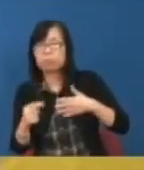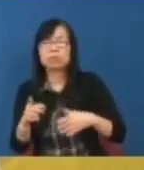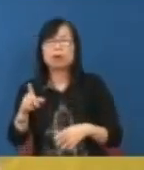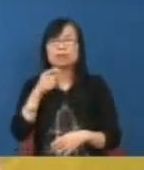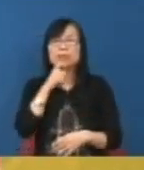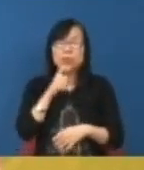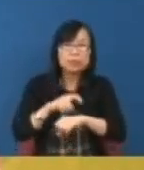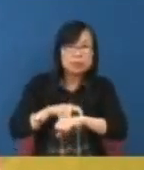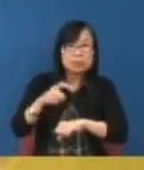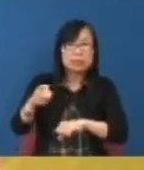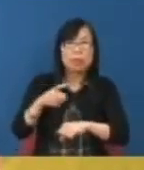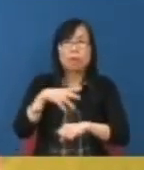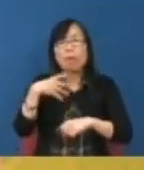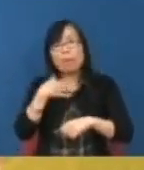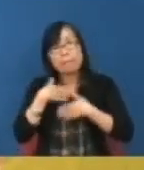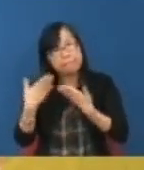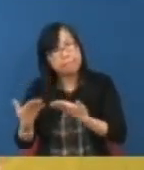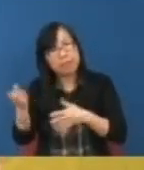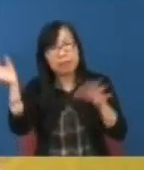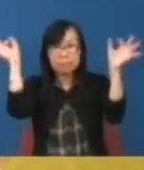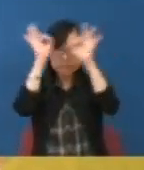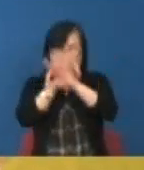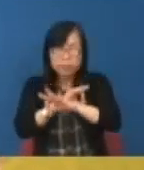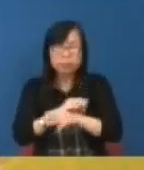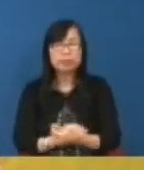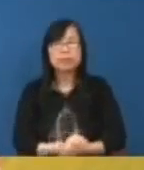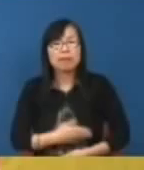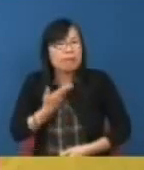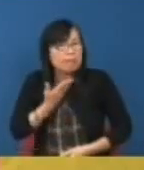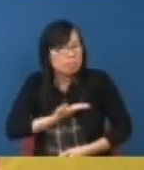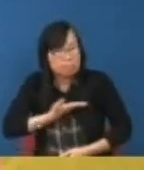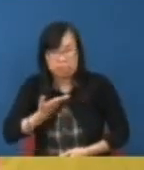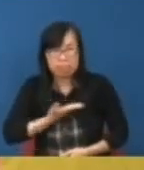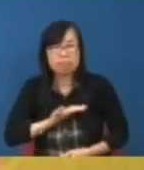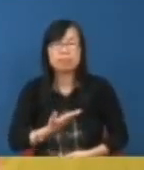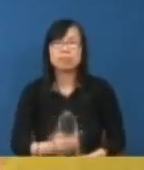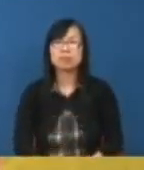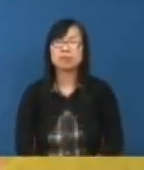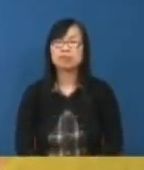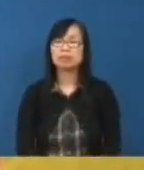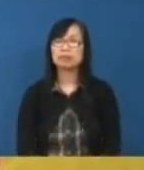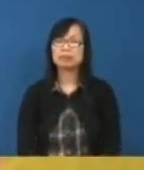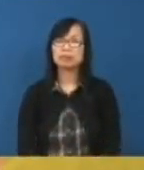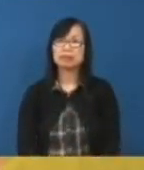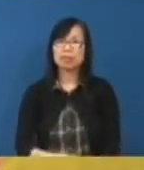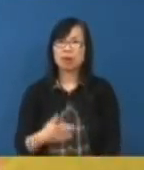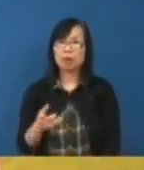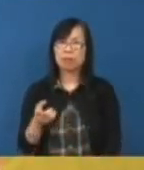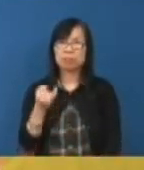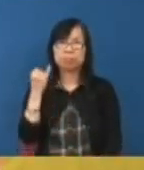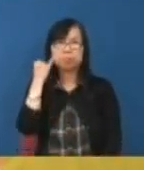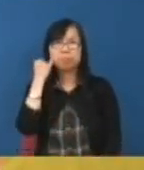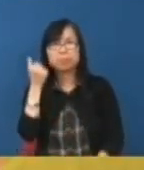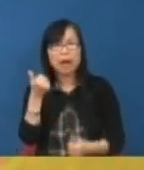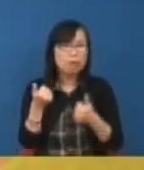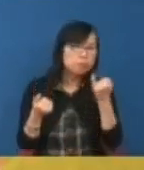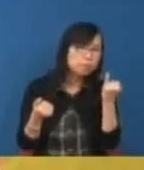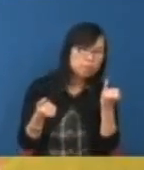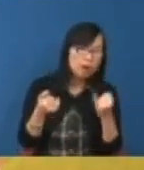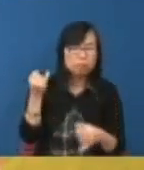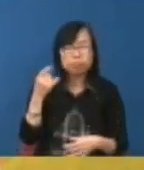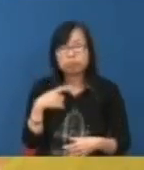覺得其實我是被人誤會，其實我是忍辱負重的。當然這件事誰是誰非大家都心中有數，我